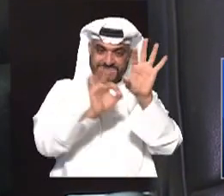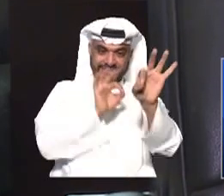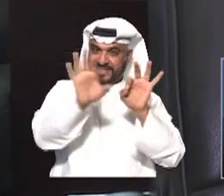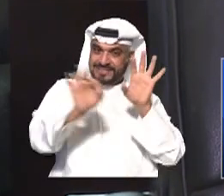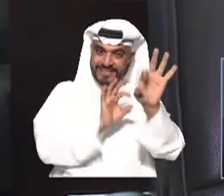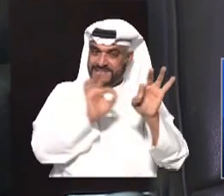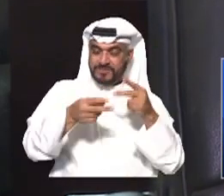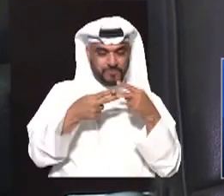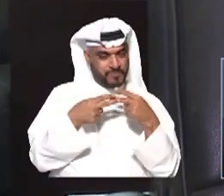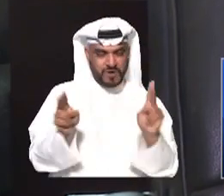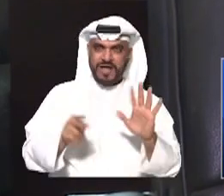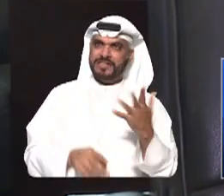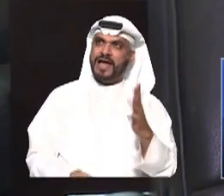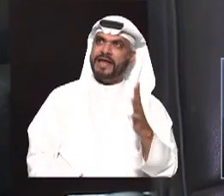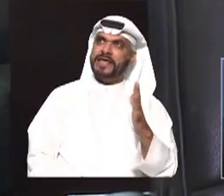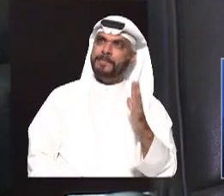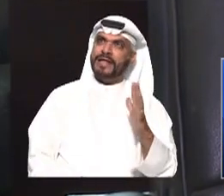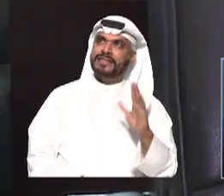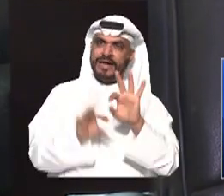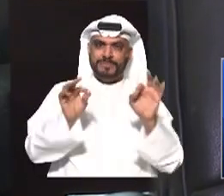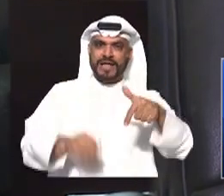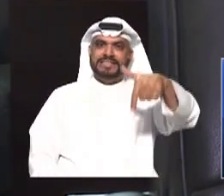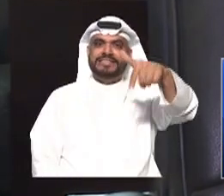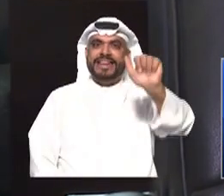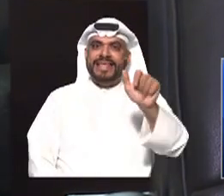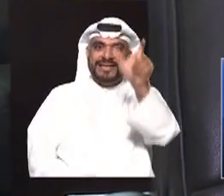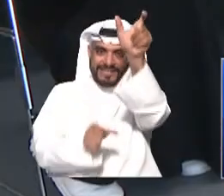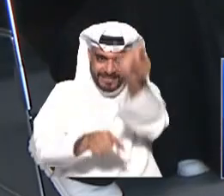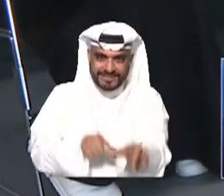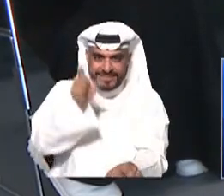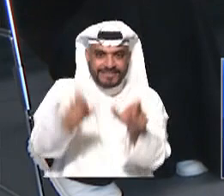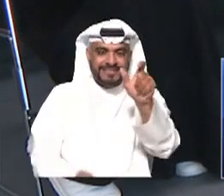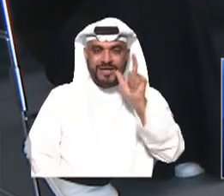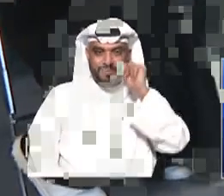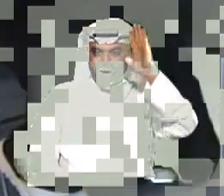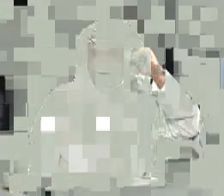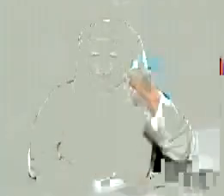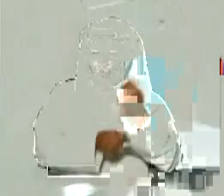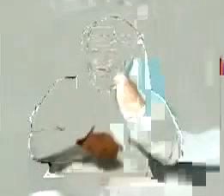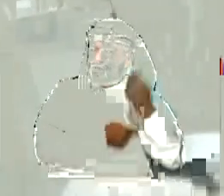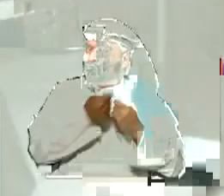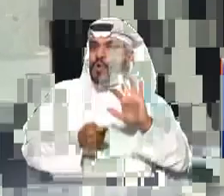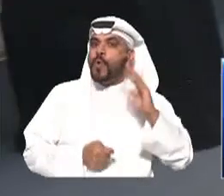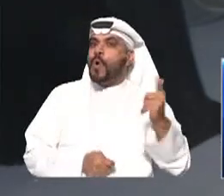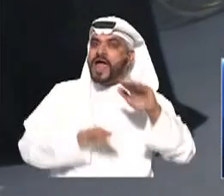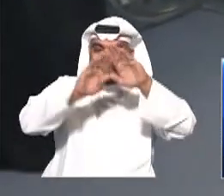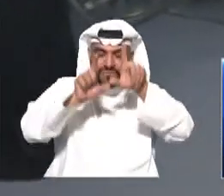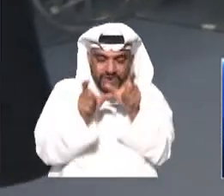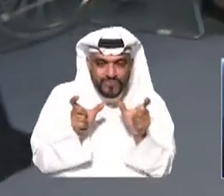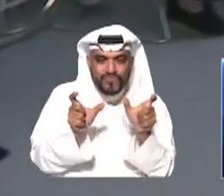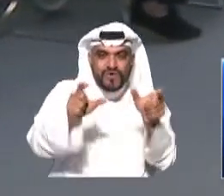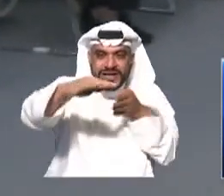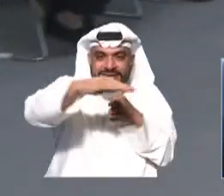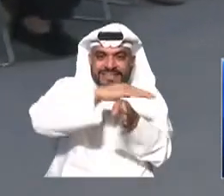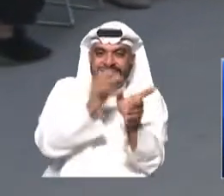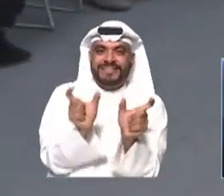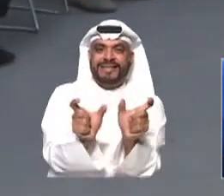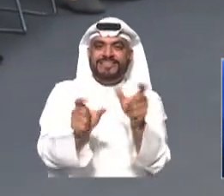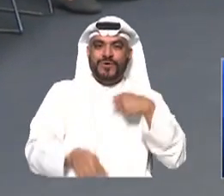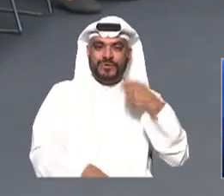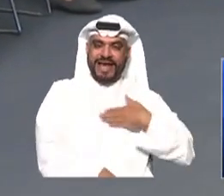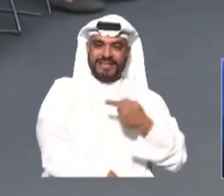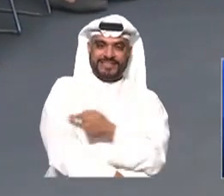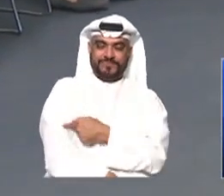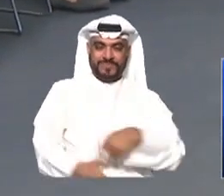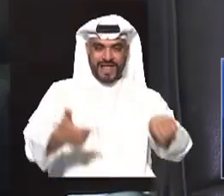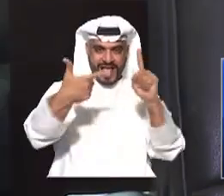طلبة يوصل إلى 60 طالب وطالبة وعملوا في محاجر وزارة الصحة. الجانب الثاني، احنا على